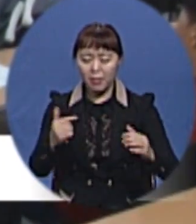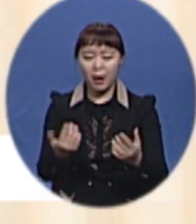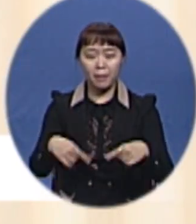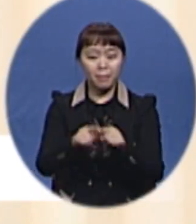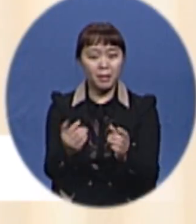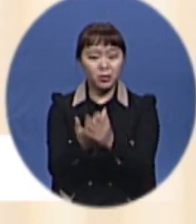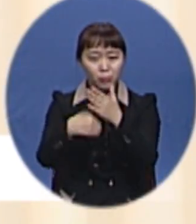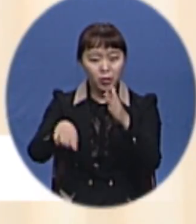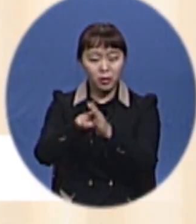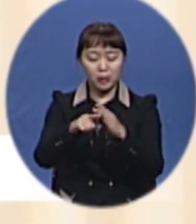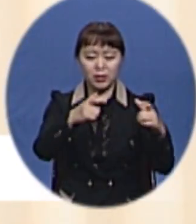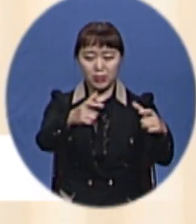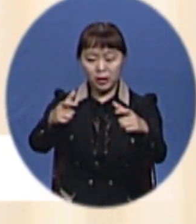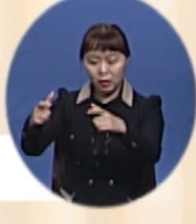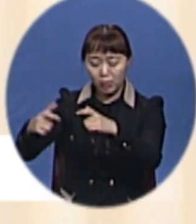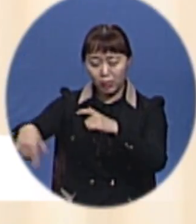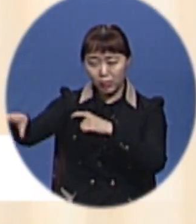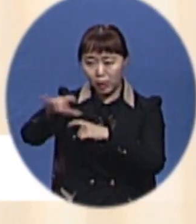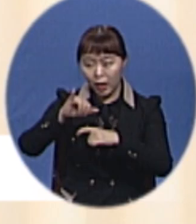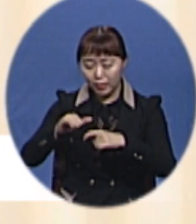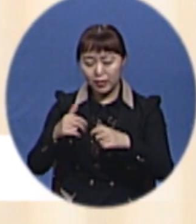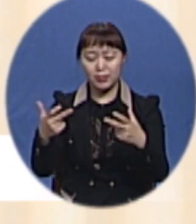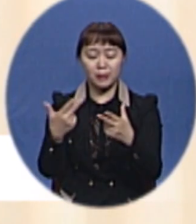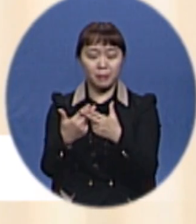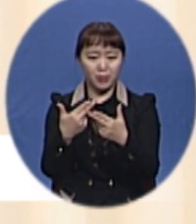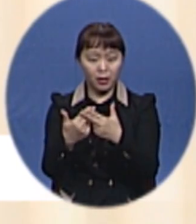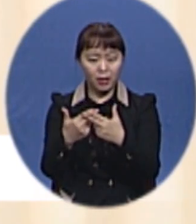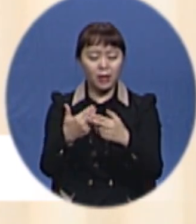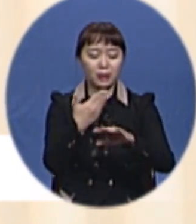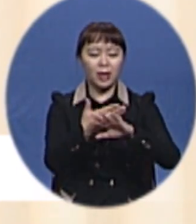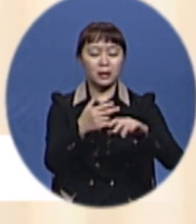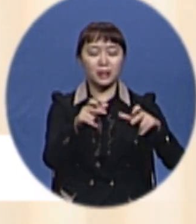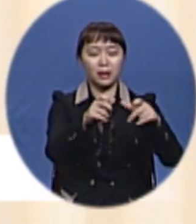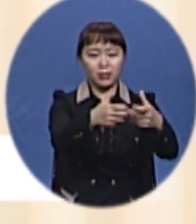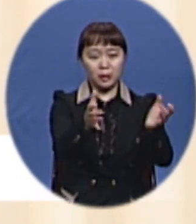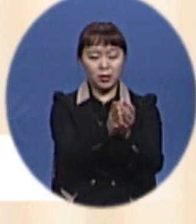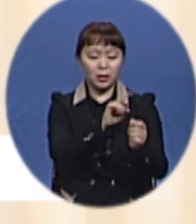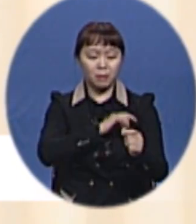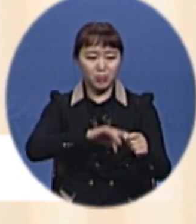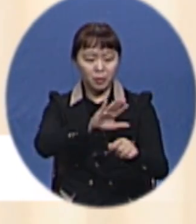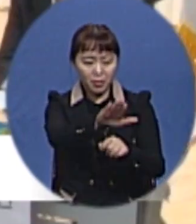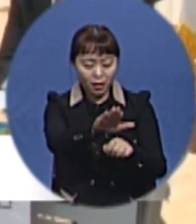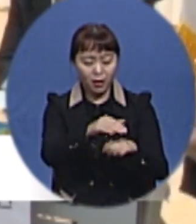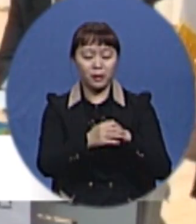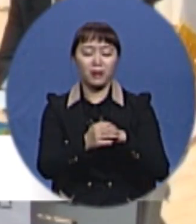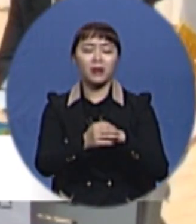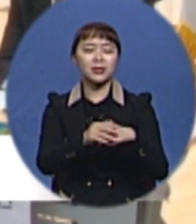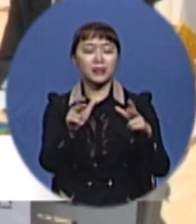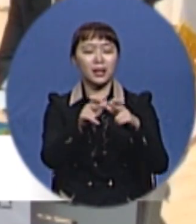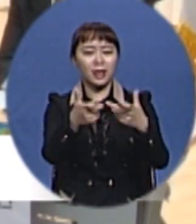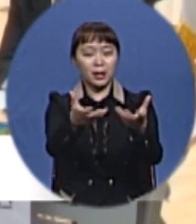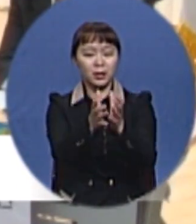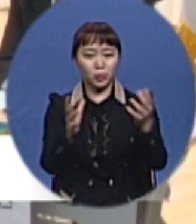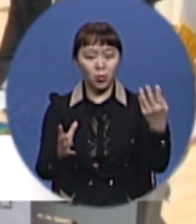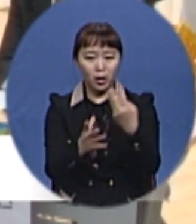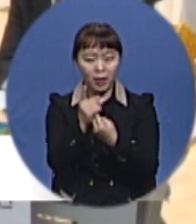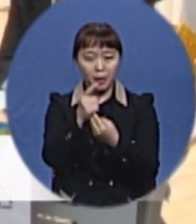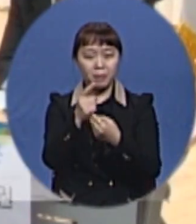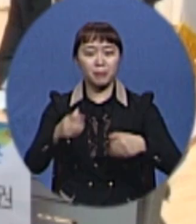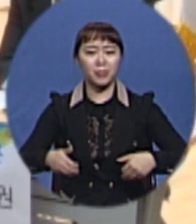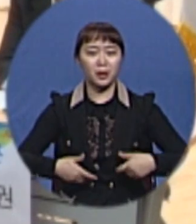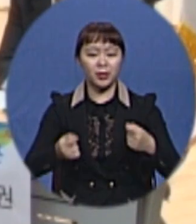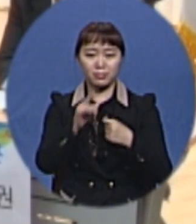위해서는 전국의 지역 조직을 가지고 있는 지장협이 다른 장애계 단체들에게 먼저 손을 내밀어 장애계 단체 통합을 이뤄야